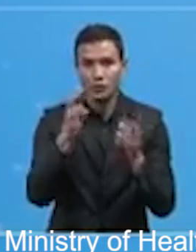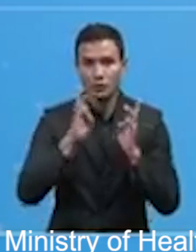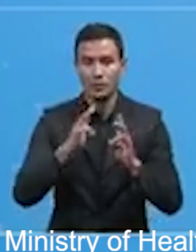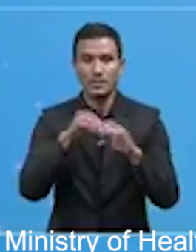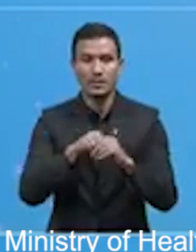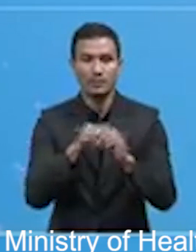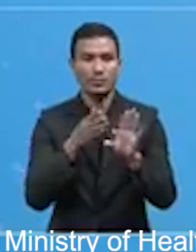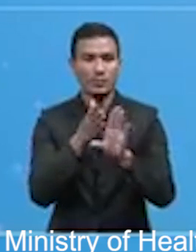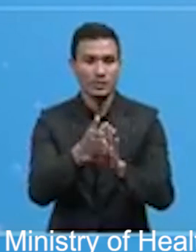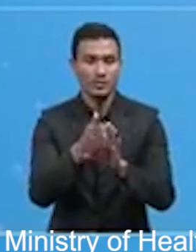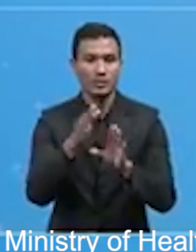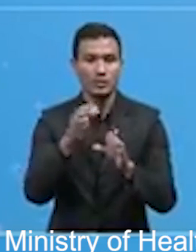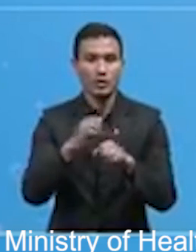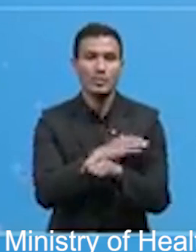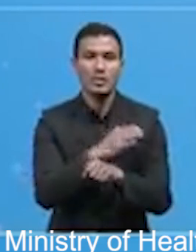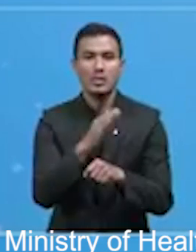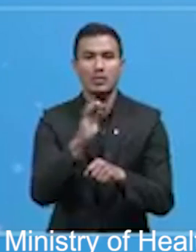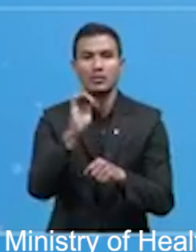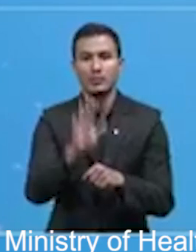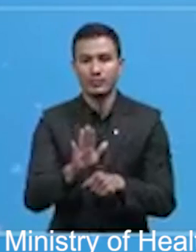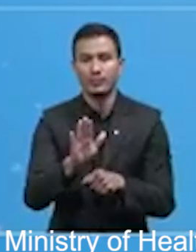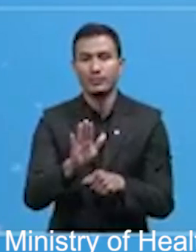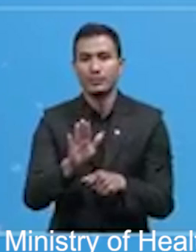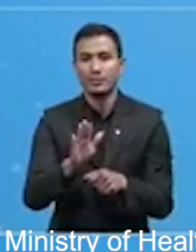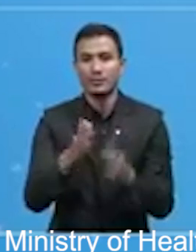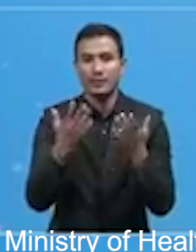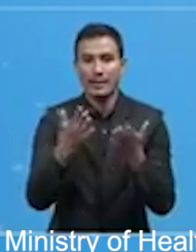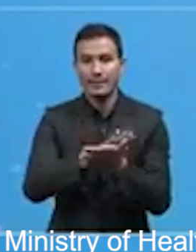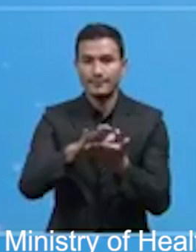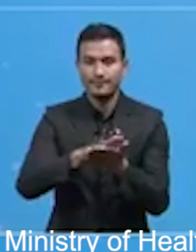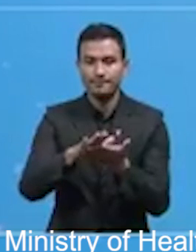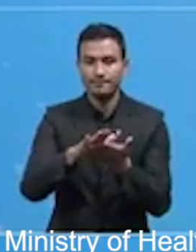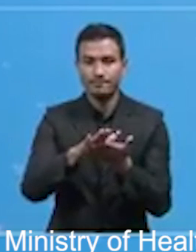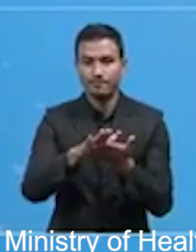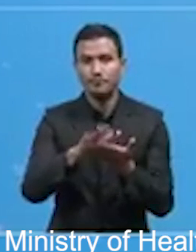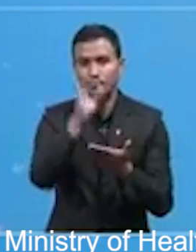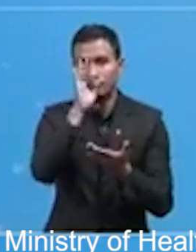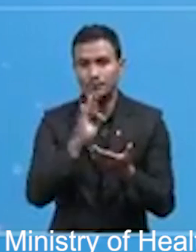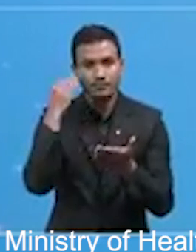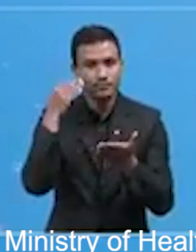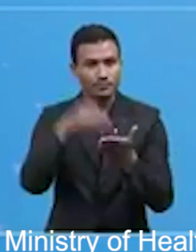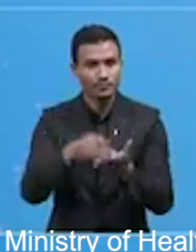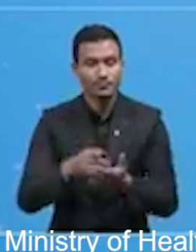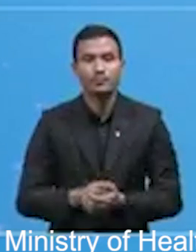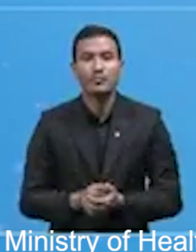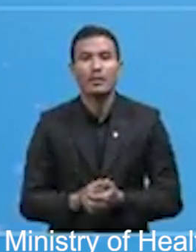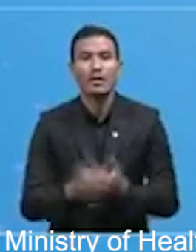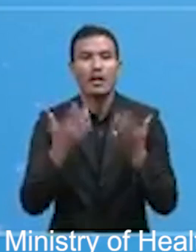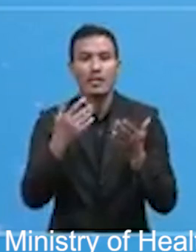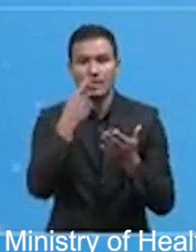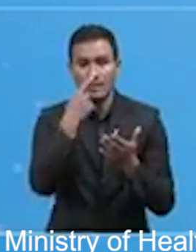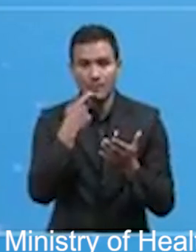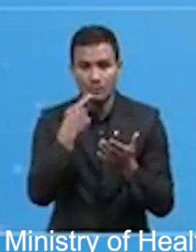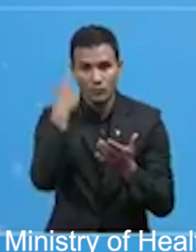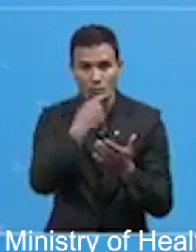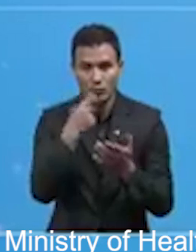शरीरभित्र प्रवेश गरी संक्रमण हुने भएकाले हातको सरसफाइमा ध्यान दिउँ र हातले नाक